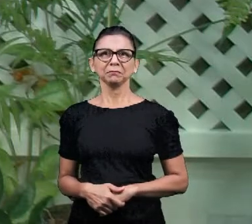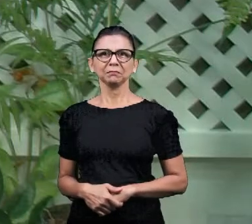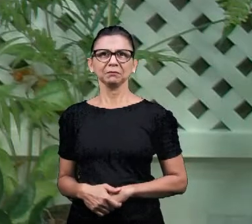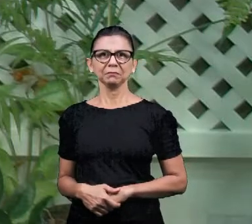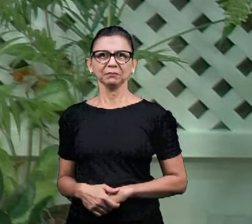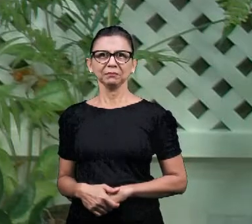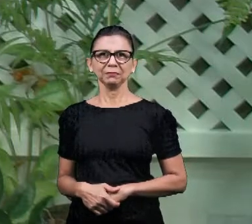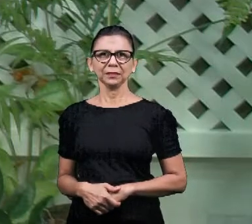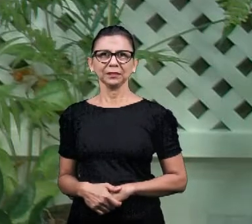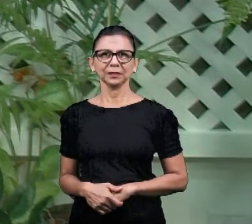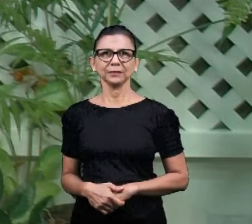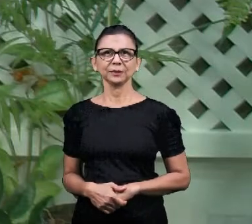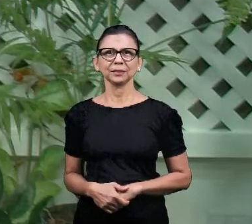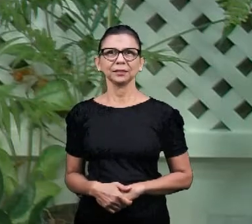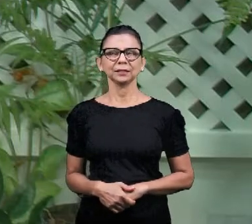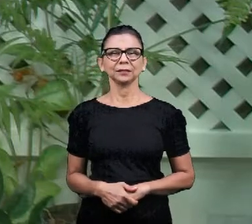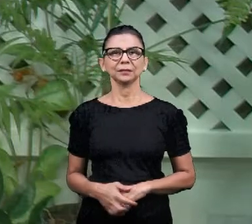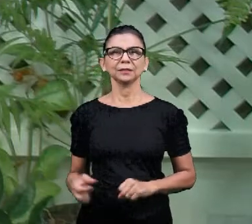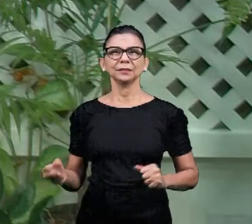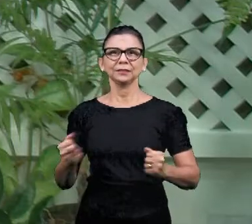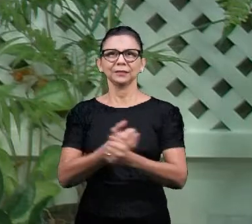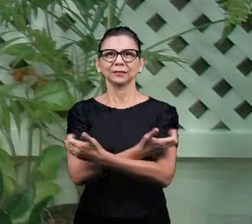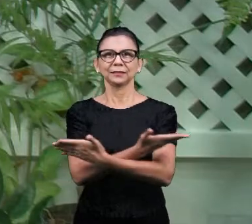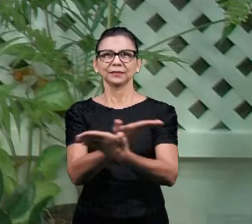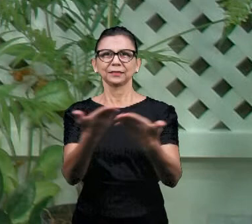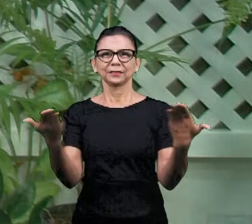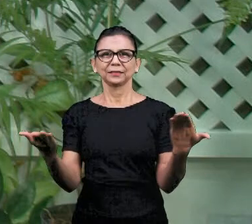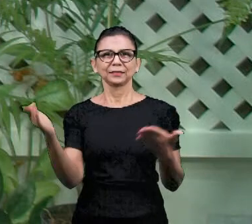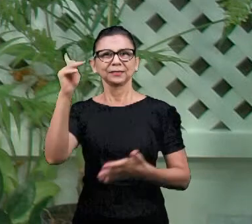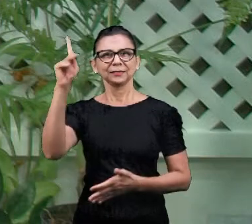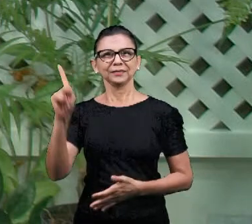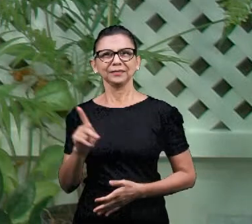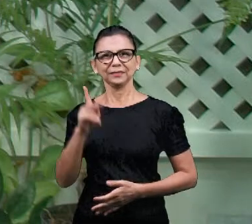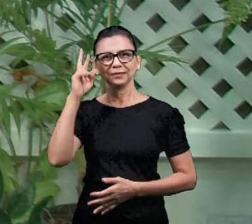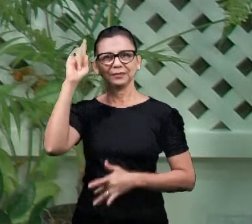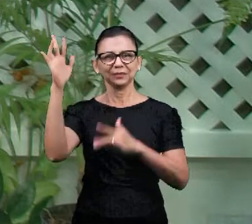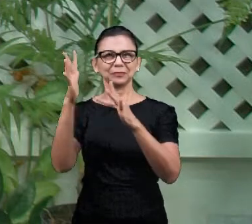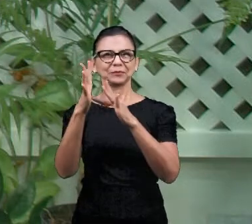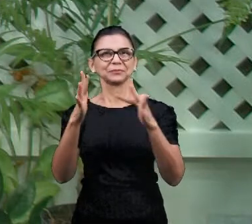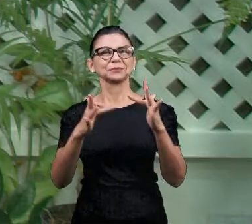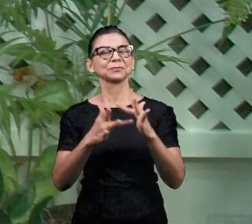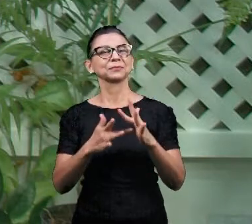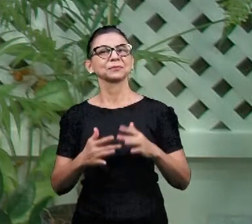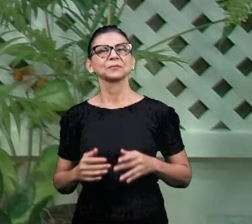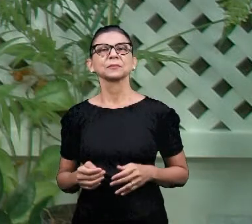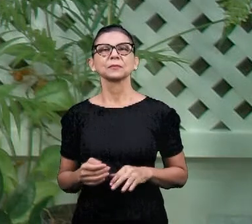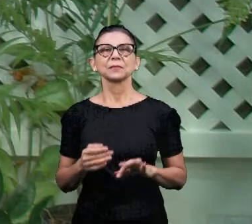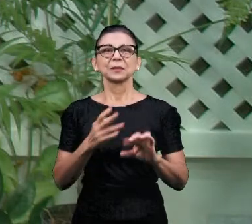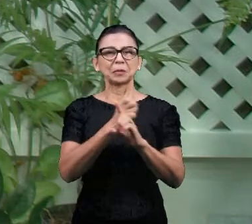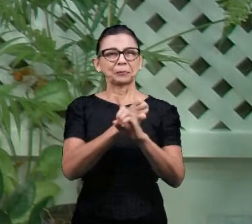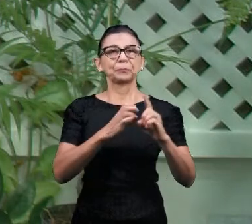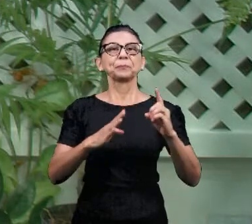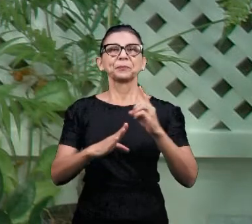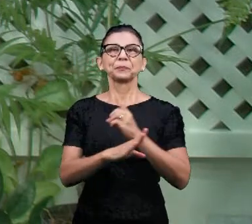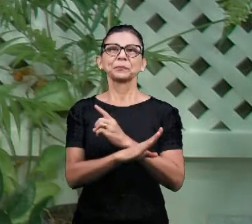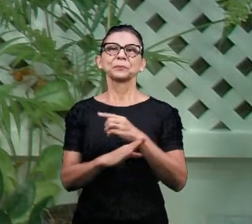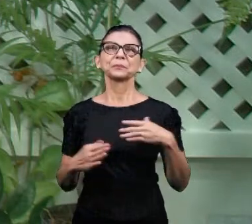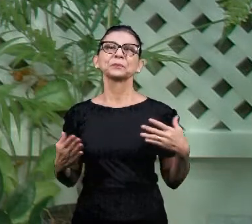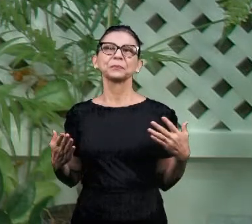Très bien. Je salue à tous les frères et sœurs dans la paix du Seigneur. Nous sommes ici dans notre école biblique